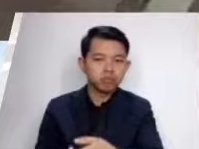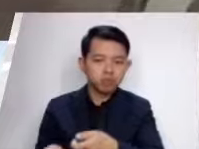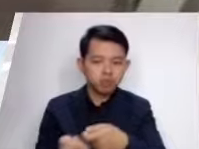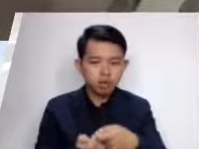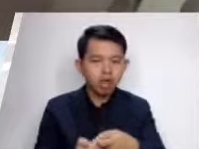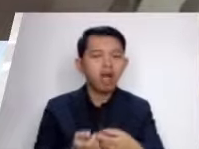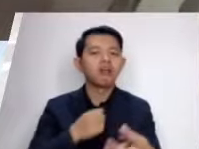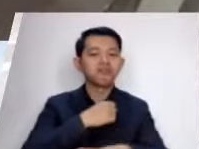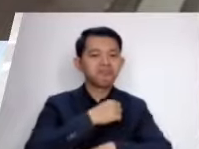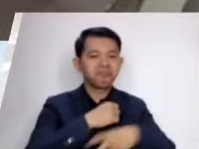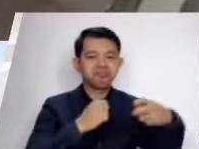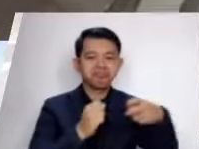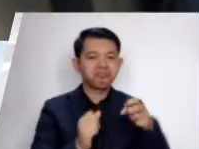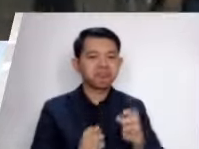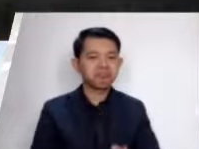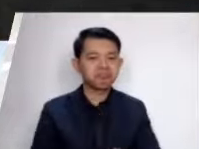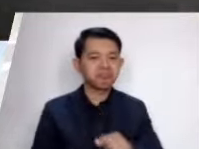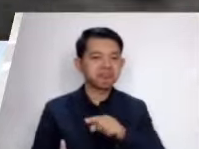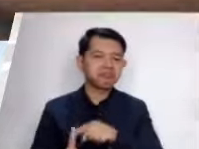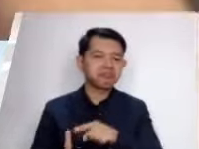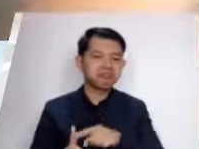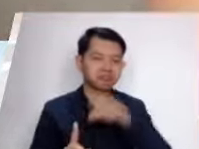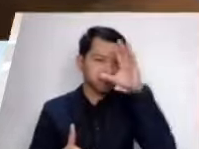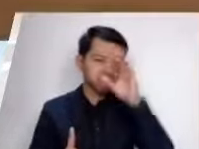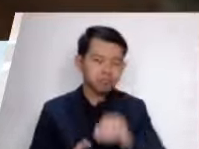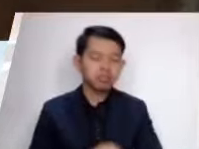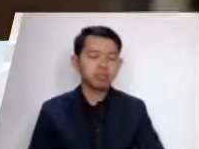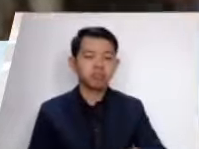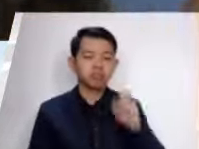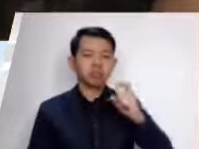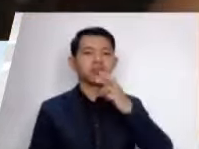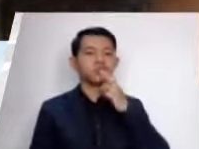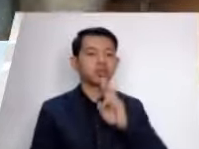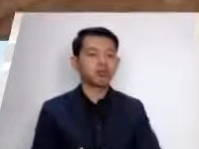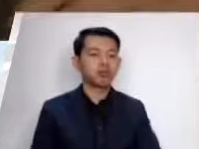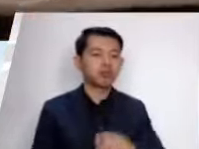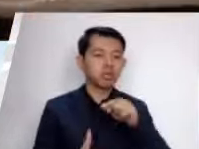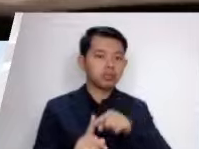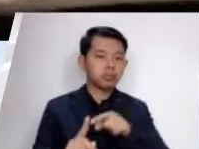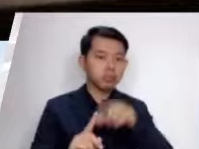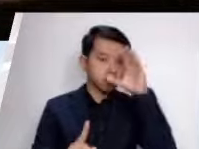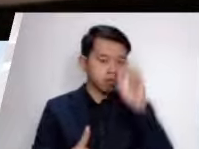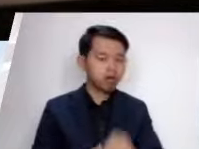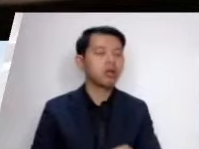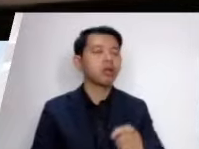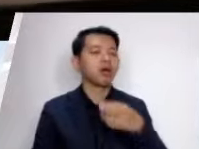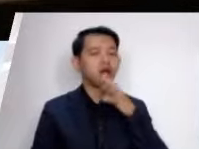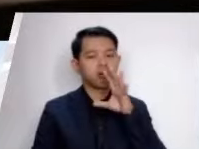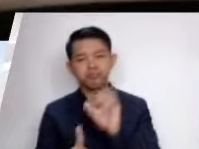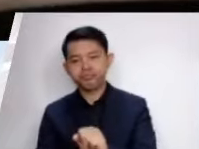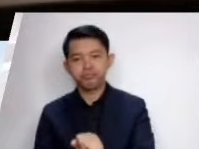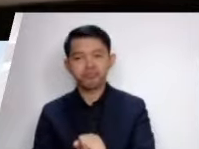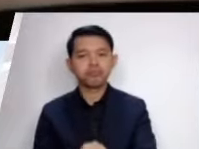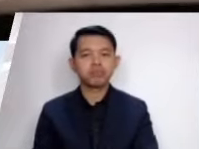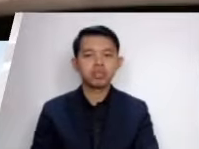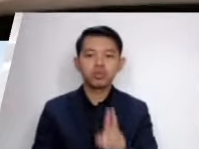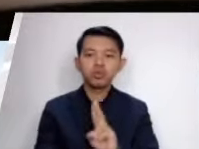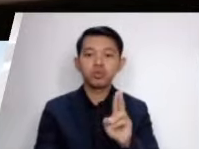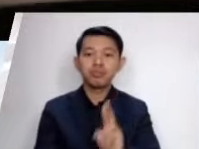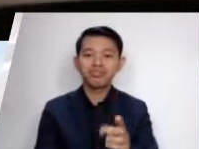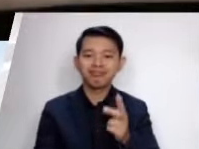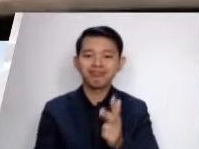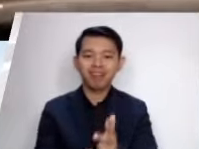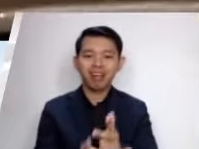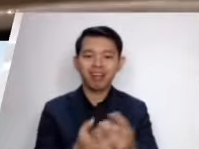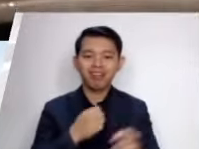Mabilis namang naisumbong sa pulisya ang insidente at agad na aresto ang 23 anyos na suspect habang gamit ang ninakaw na motorsiklo sa